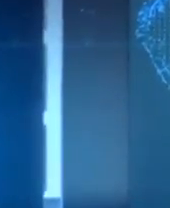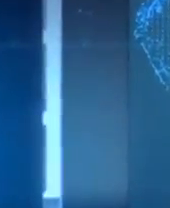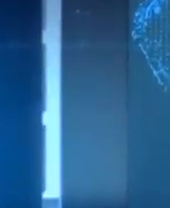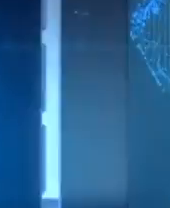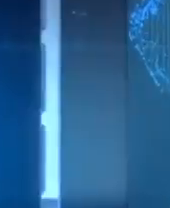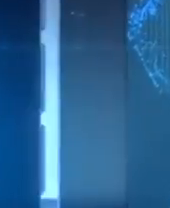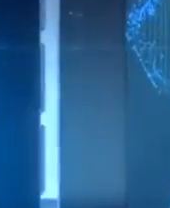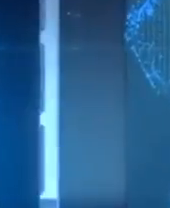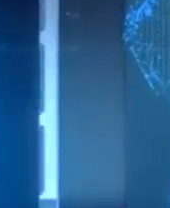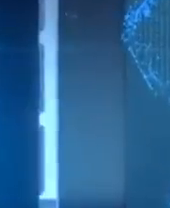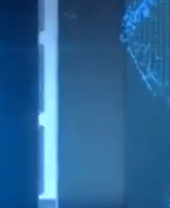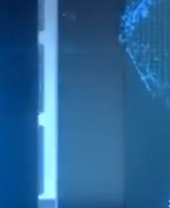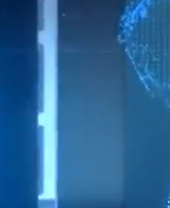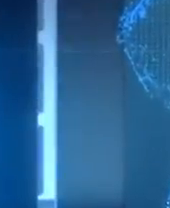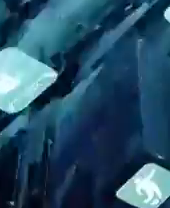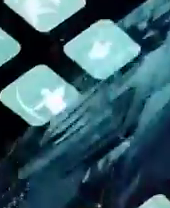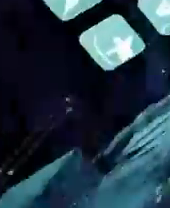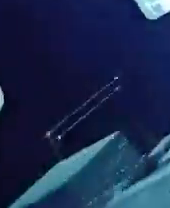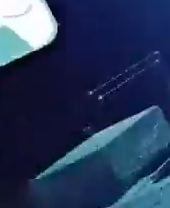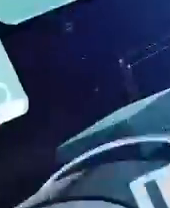арнасы, Алматы қаласынан.